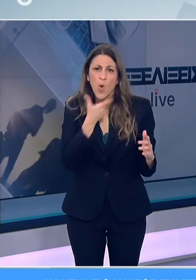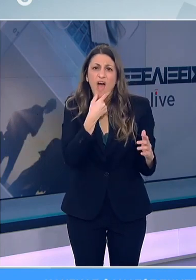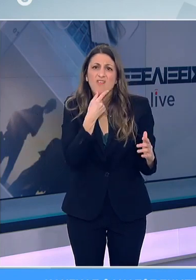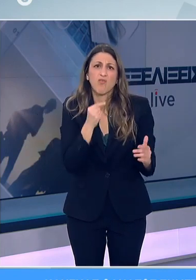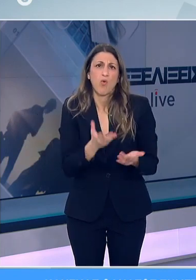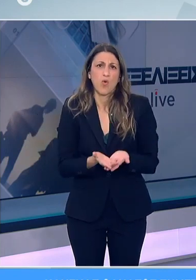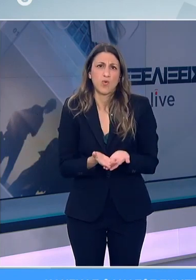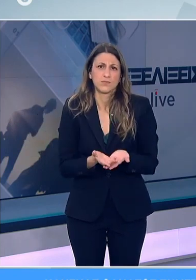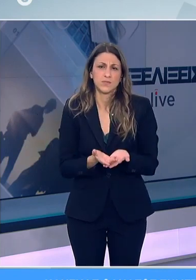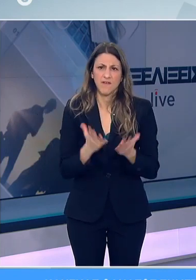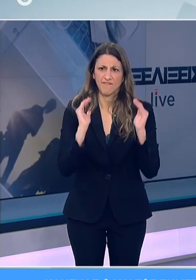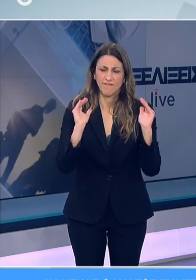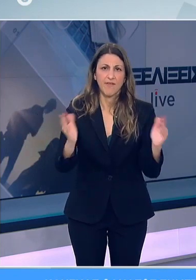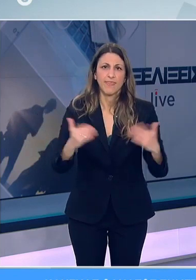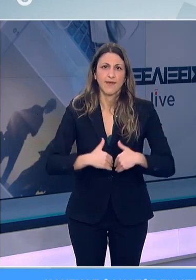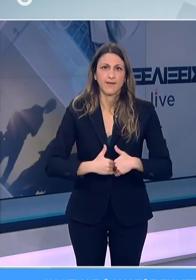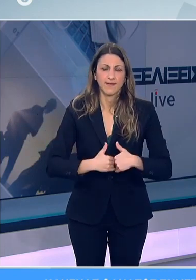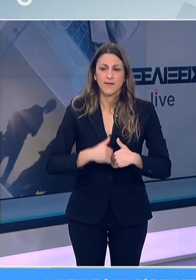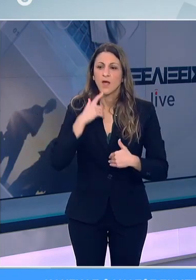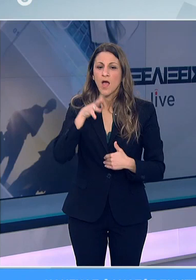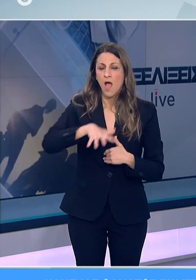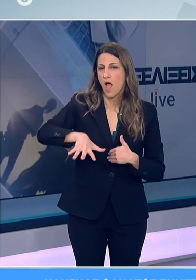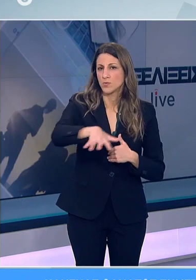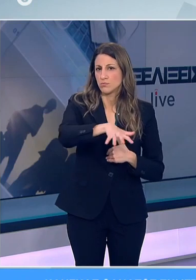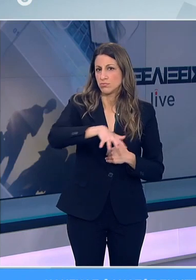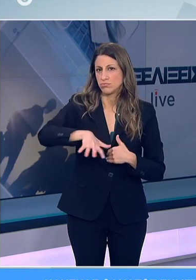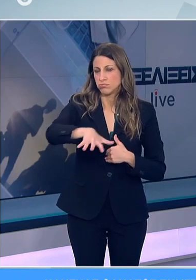εύκολο μια κλειστή δομή